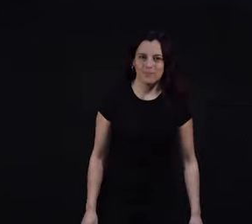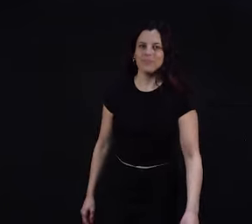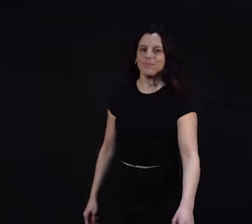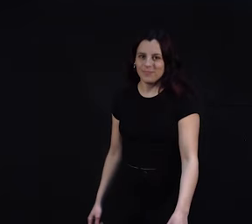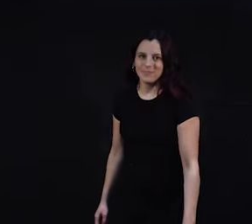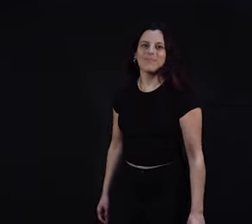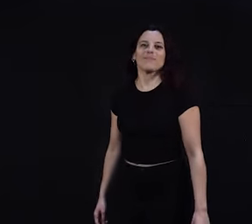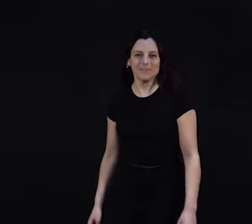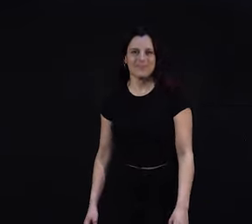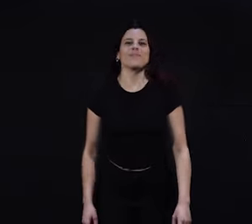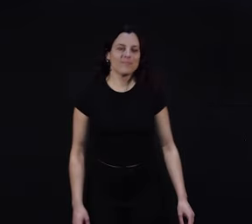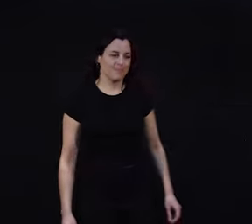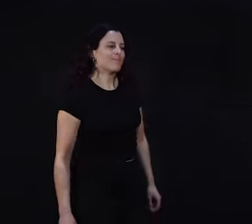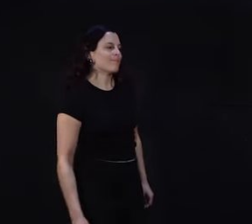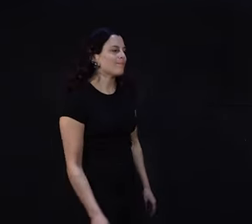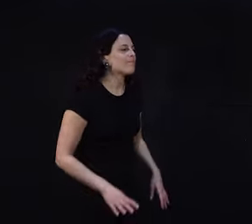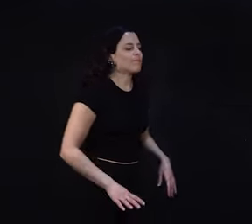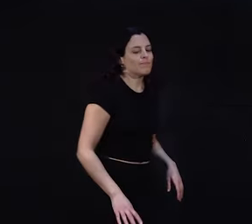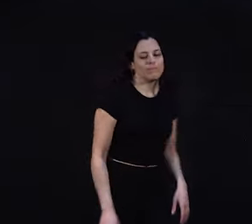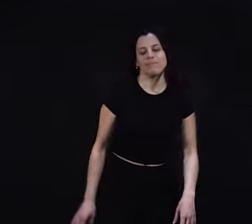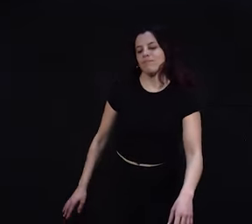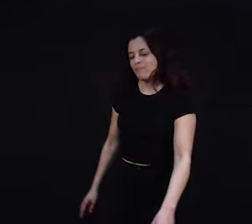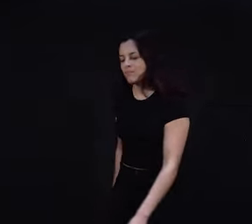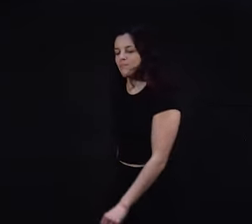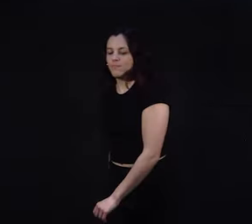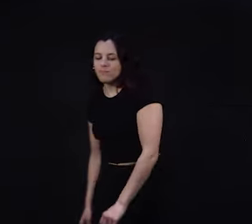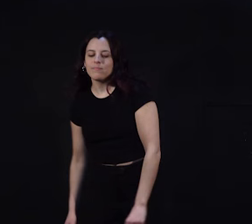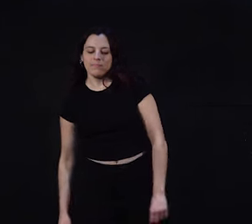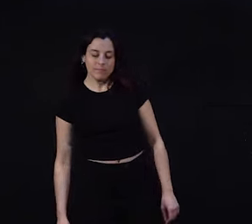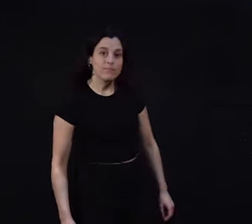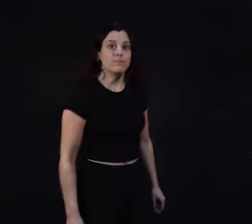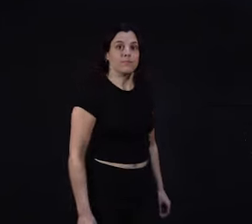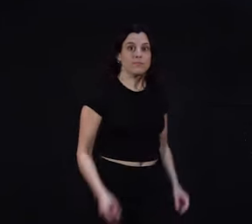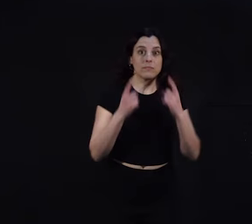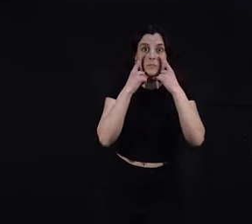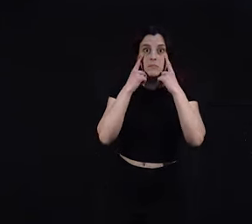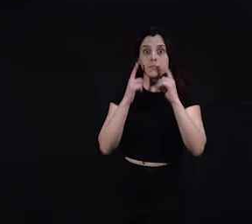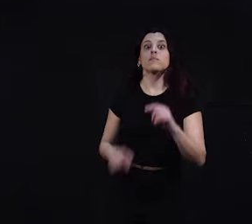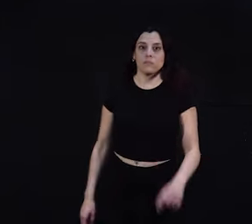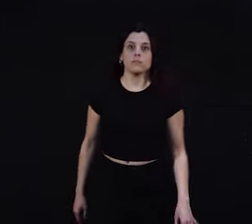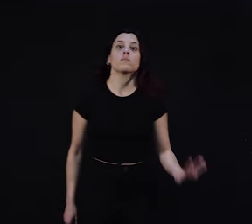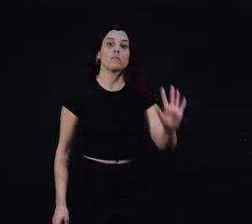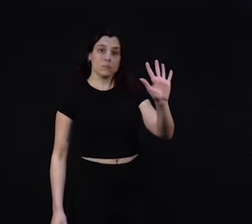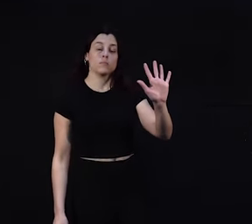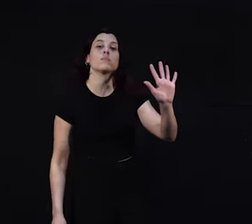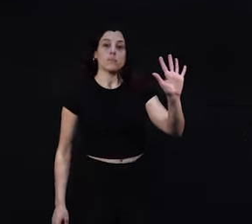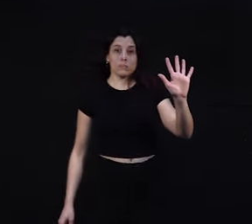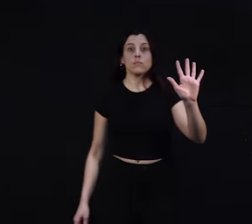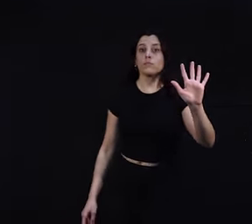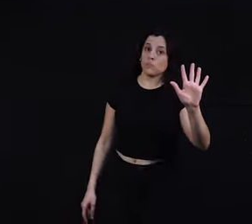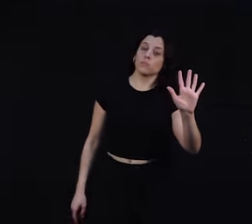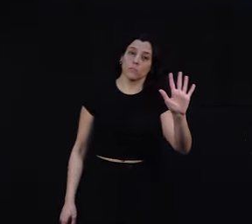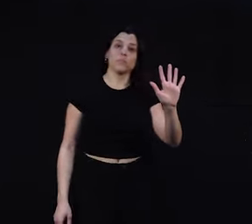jo, per tant, qui la carona. I és per això que avui t'explico que en el tema del contacte millor ens ho prenem en tacte i així no caldrà fer un mico, tant que el pico que repico. Avui